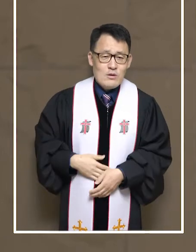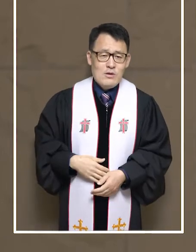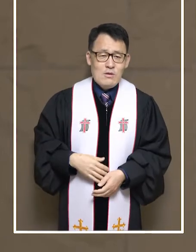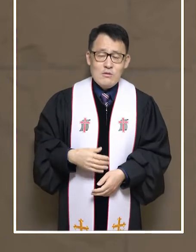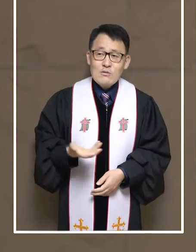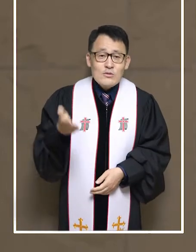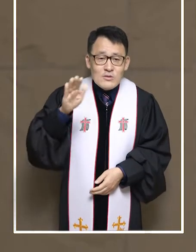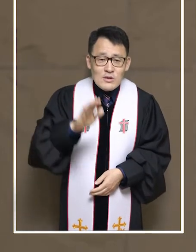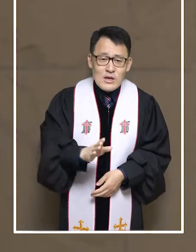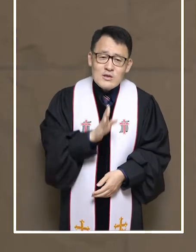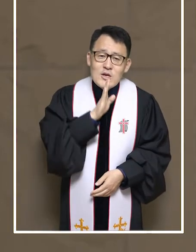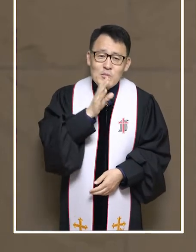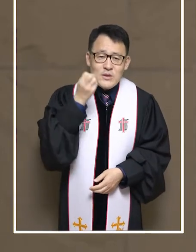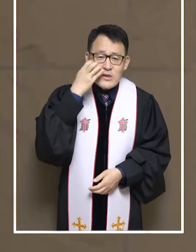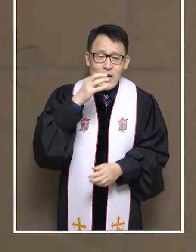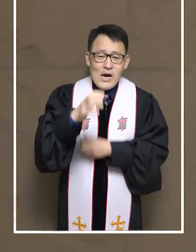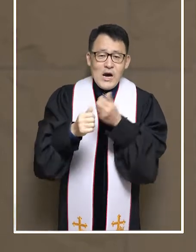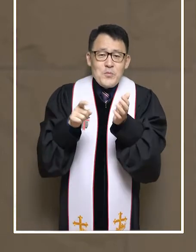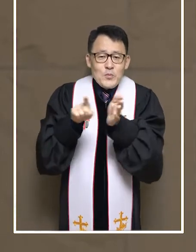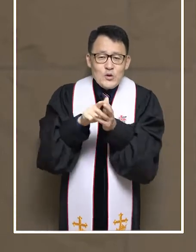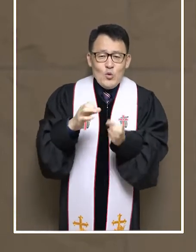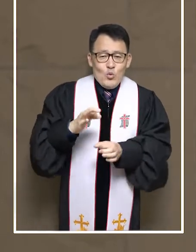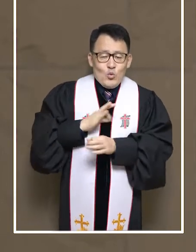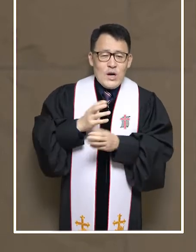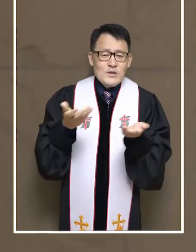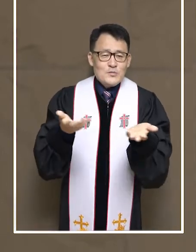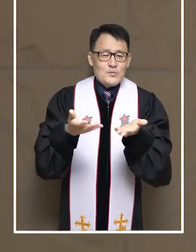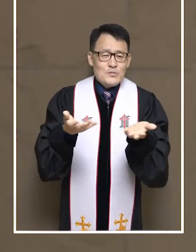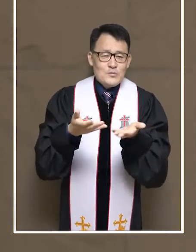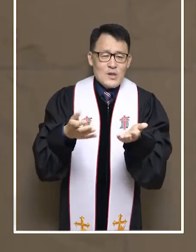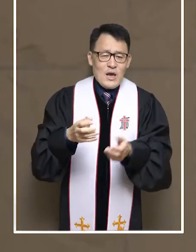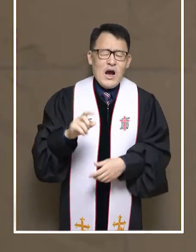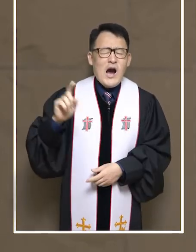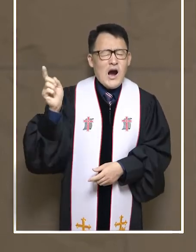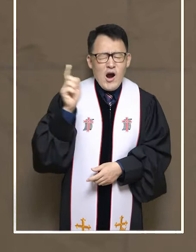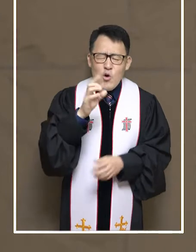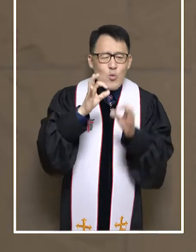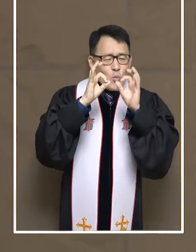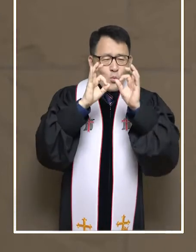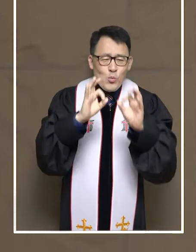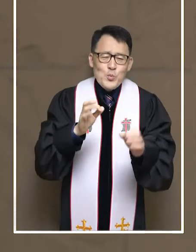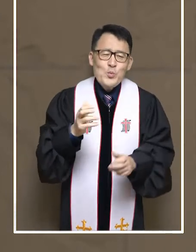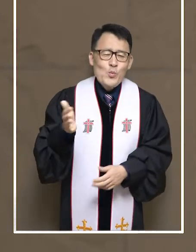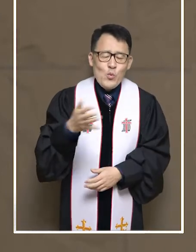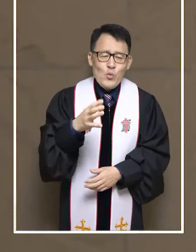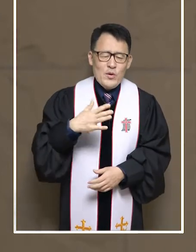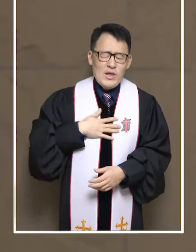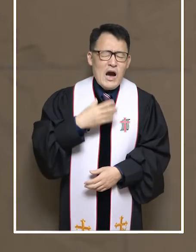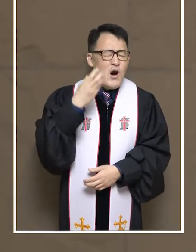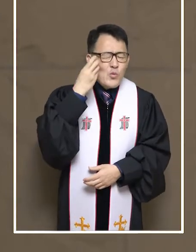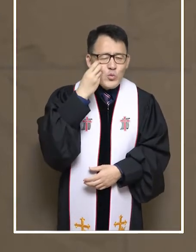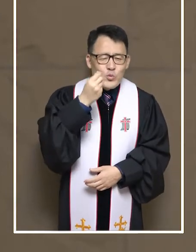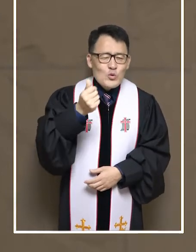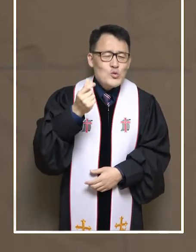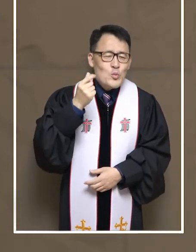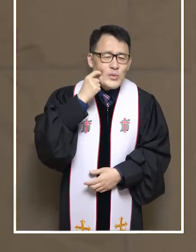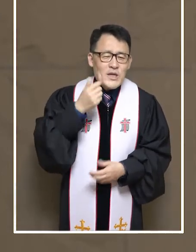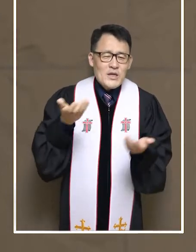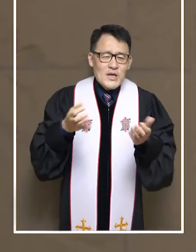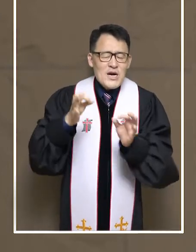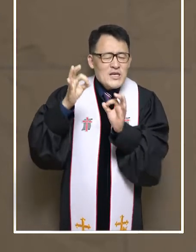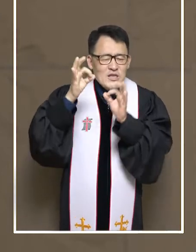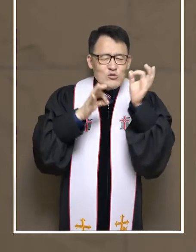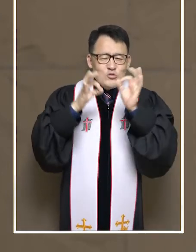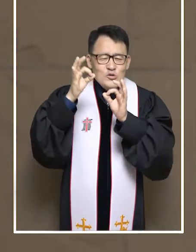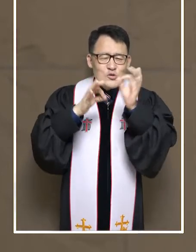하나님을 믿었더니 놀라운 일들이 있었다는 거예요. 제가 어떤 일 아무것도 해본 적이 없고 미숙한데